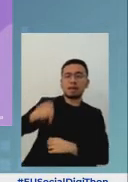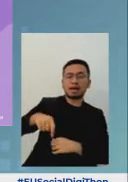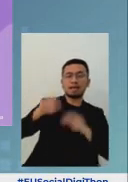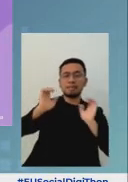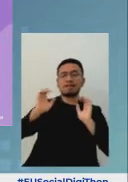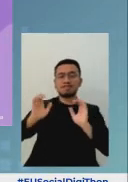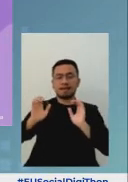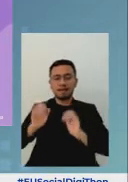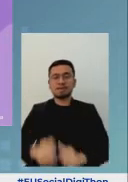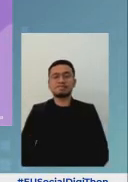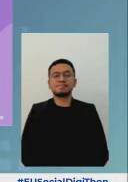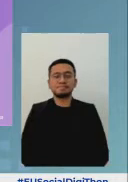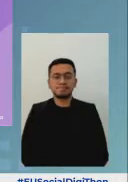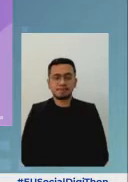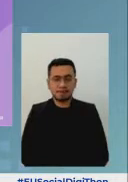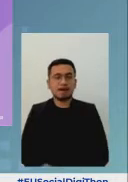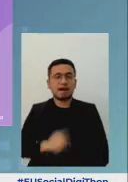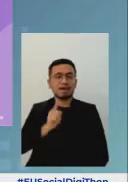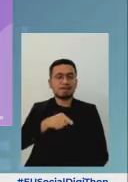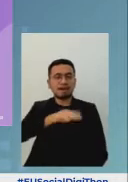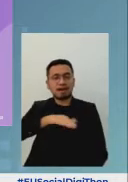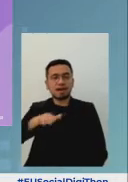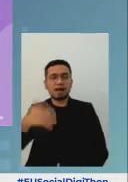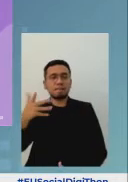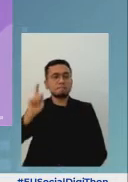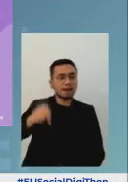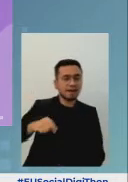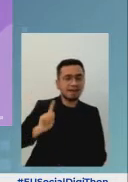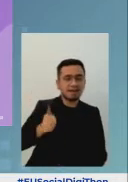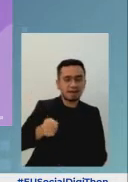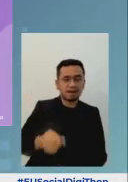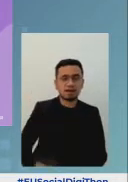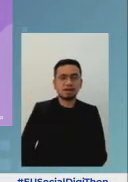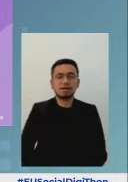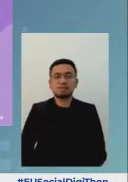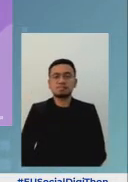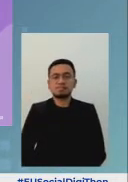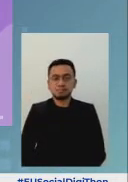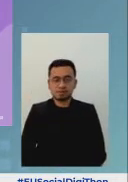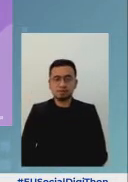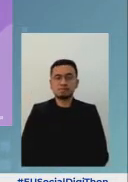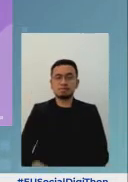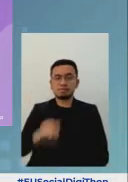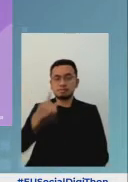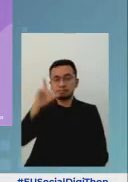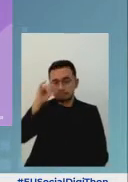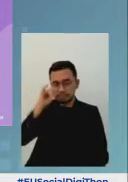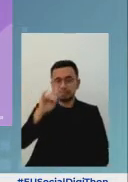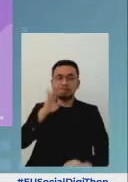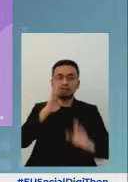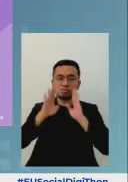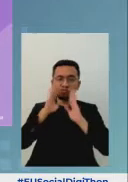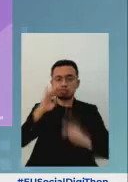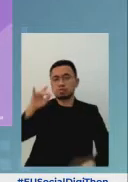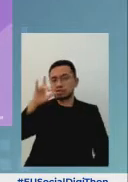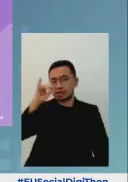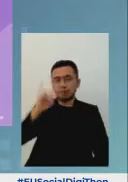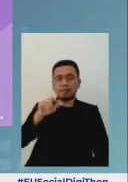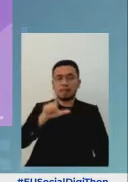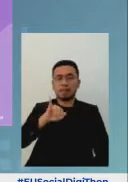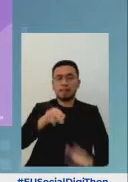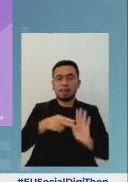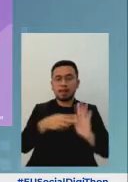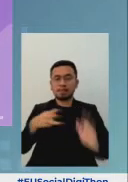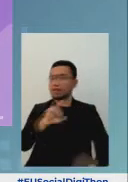sekalian, termasuk juga anak-anak ya, menggunakan Discord, Facebook ya, FB Messenger, Instagram, LINE dan lain sebagainya.